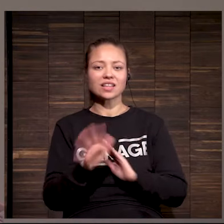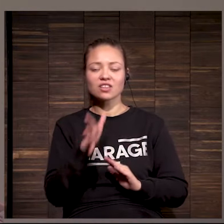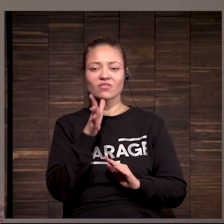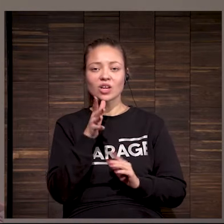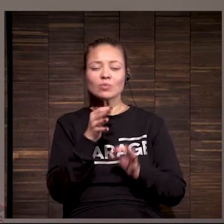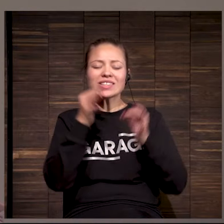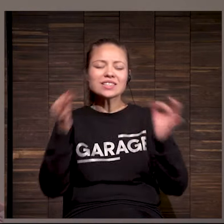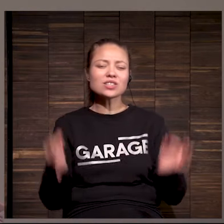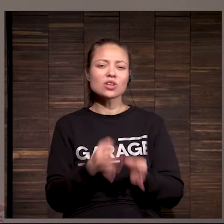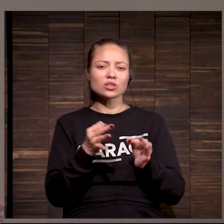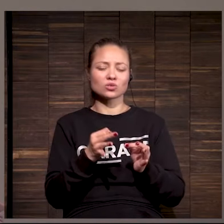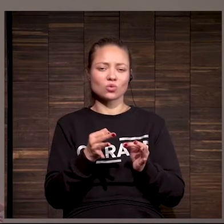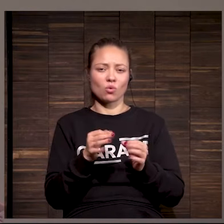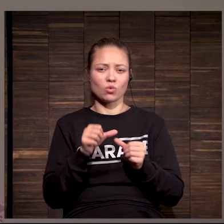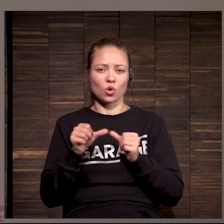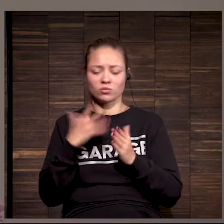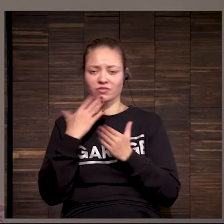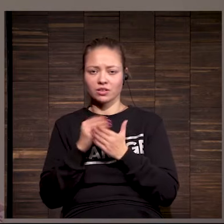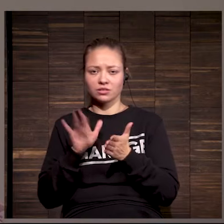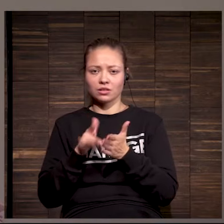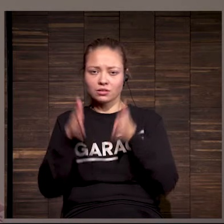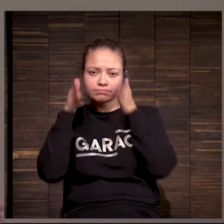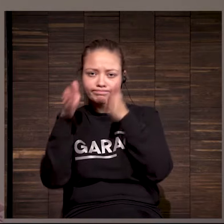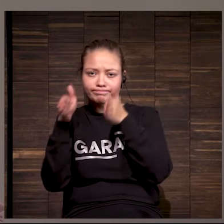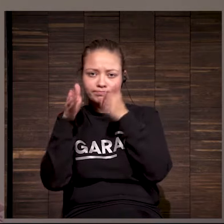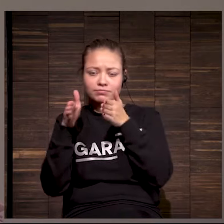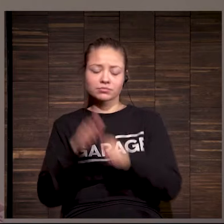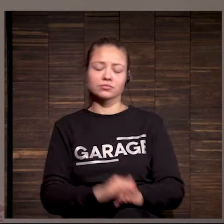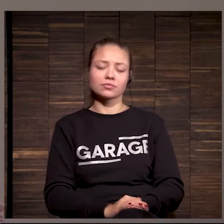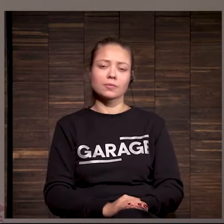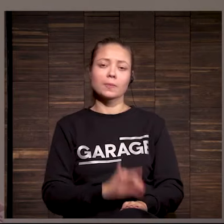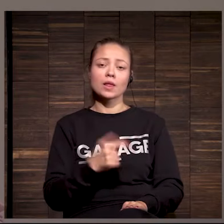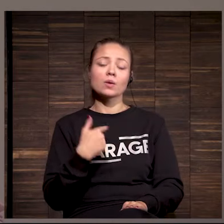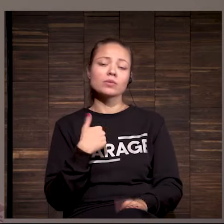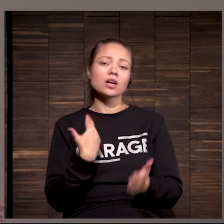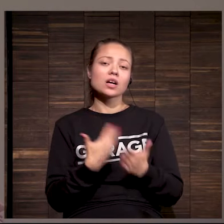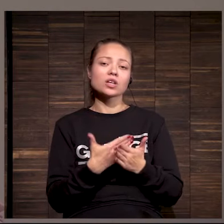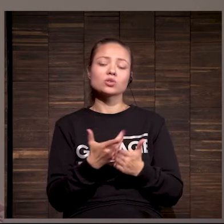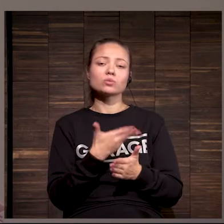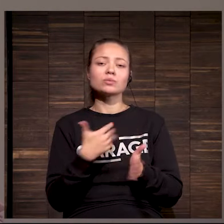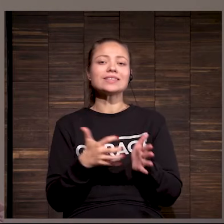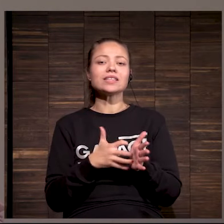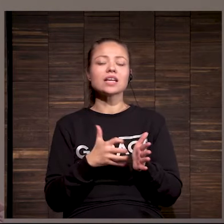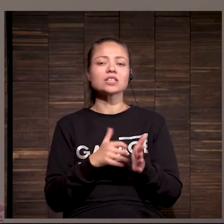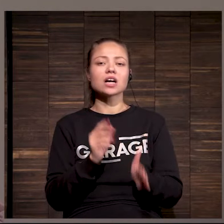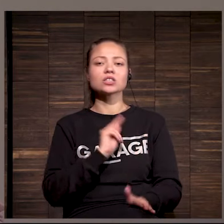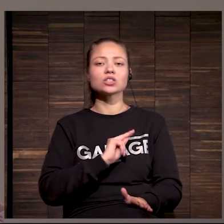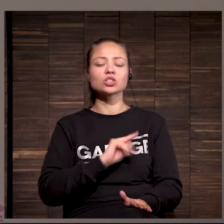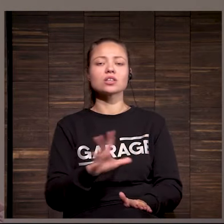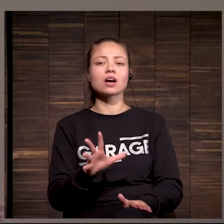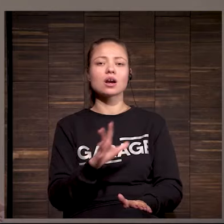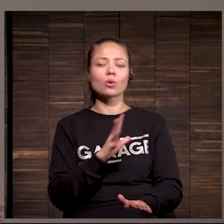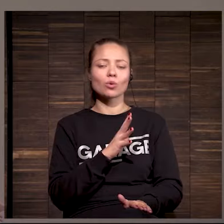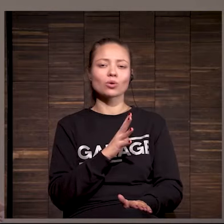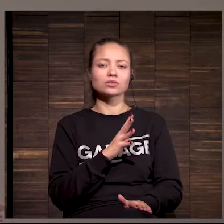кроме своих тетрадей мне кажется мы недостаточно работали с